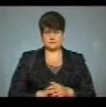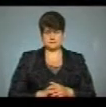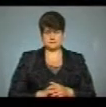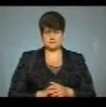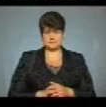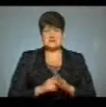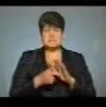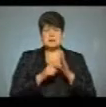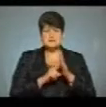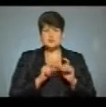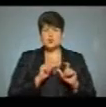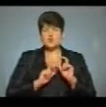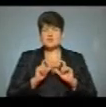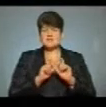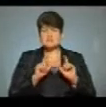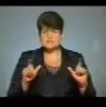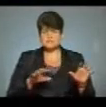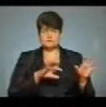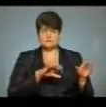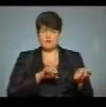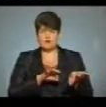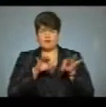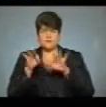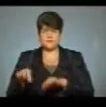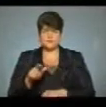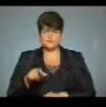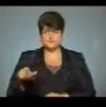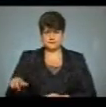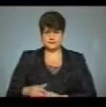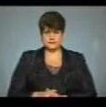З приміщення університету евакуювали людей.